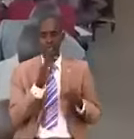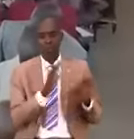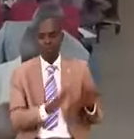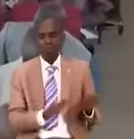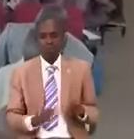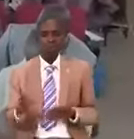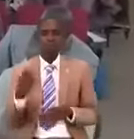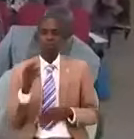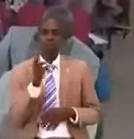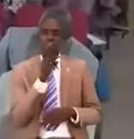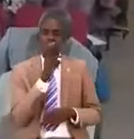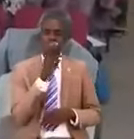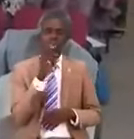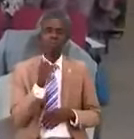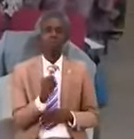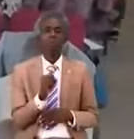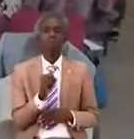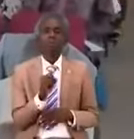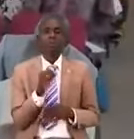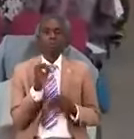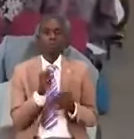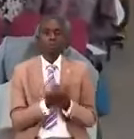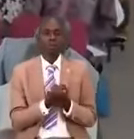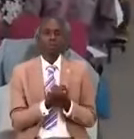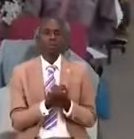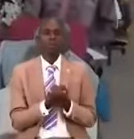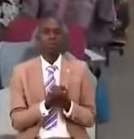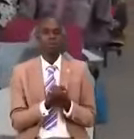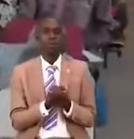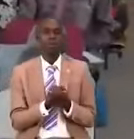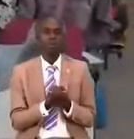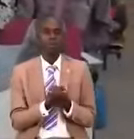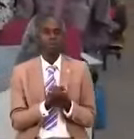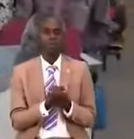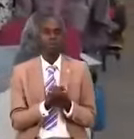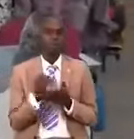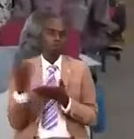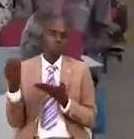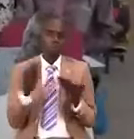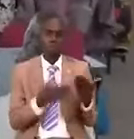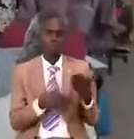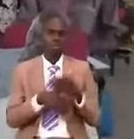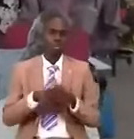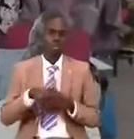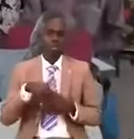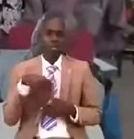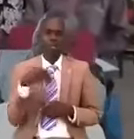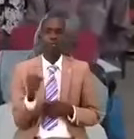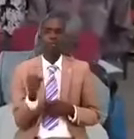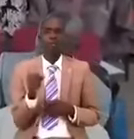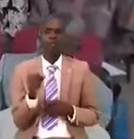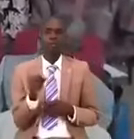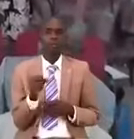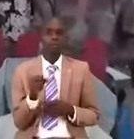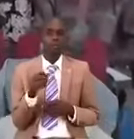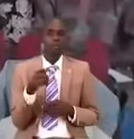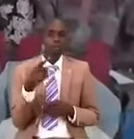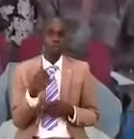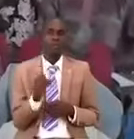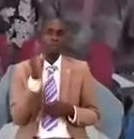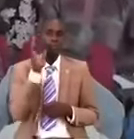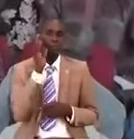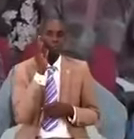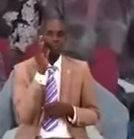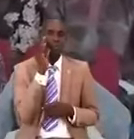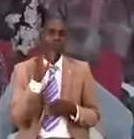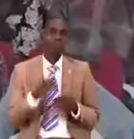qui donne son fruit en sa saison et dans le feuillage ne se flétrit pas